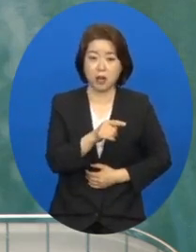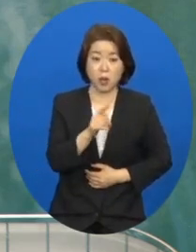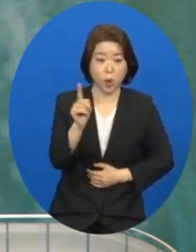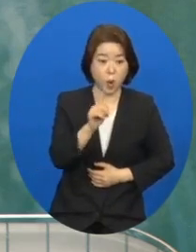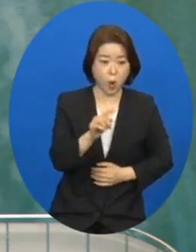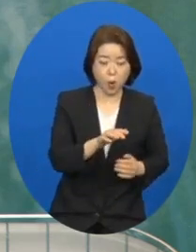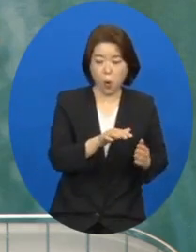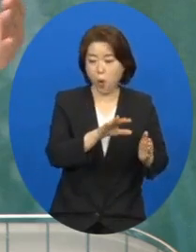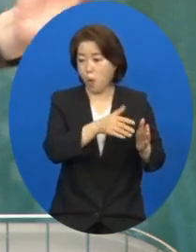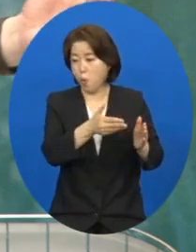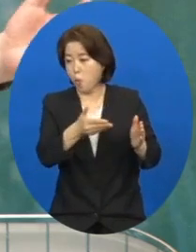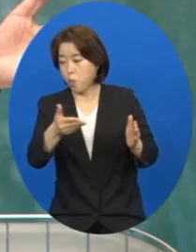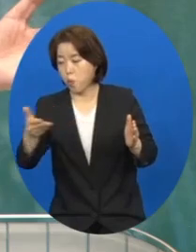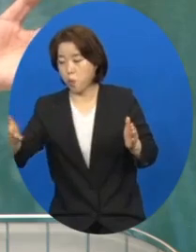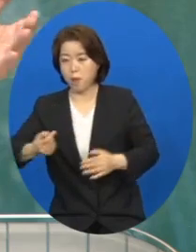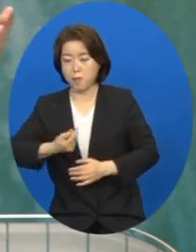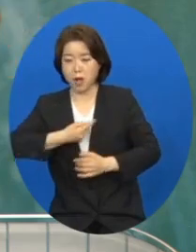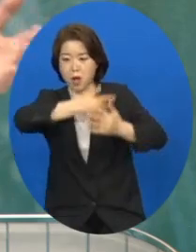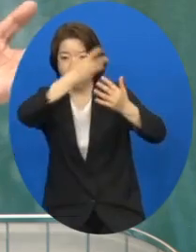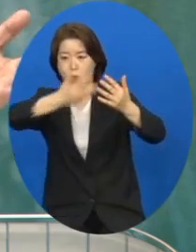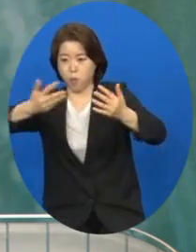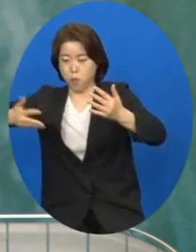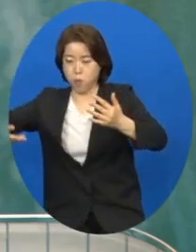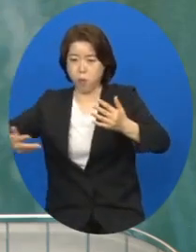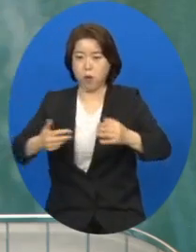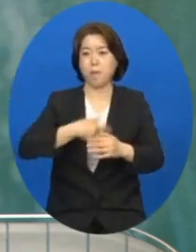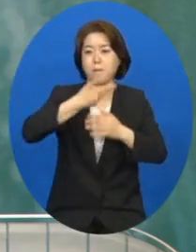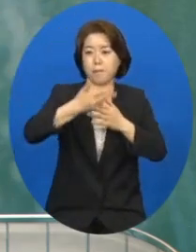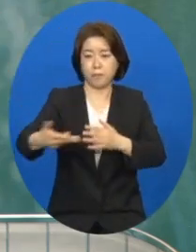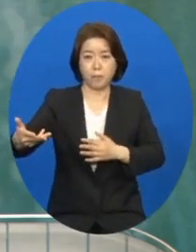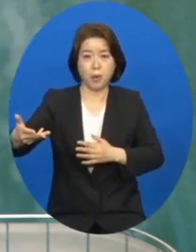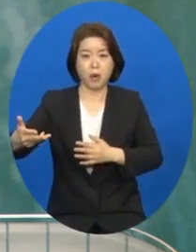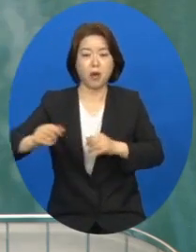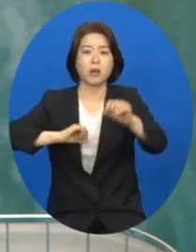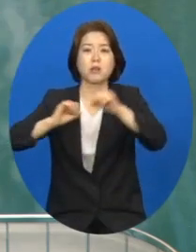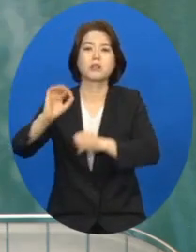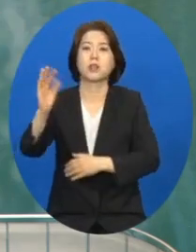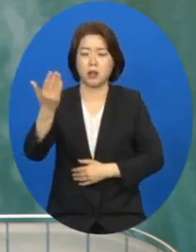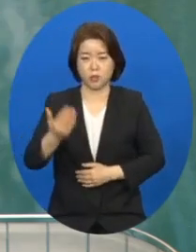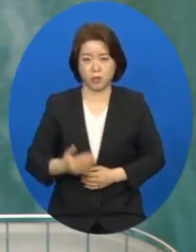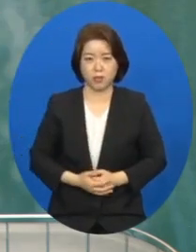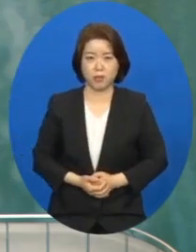순간에 생수의 강이 되어서 흐르는 역사가 일어나게 되는 거예요.